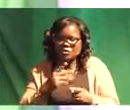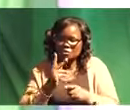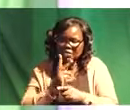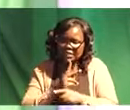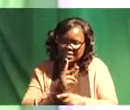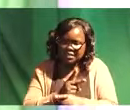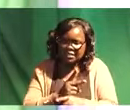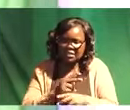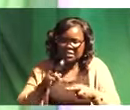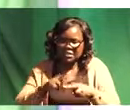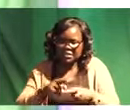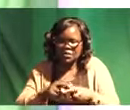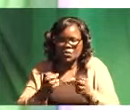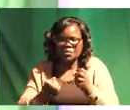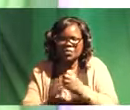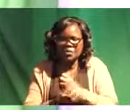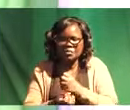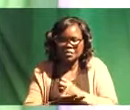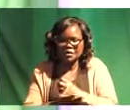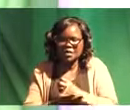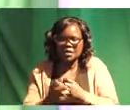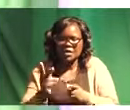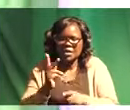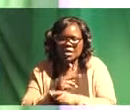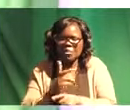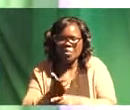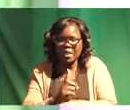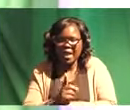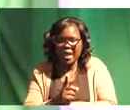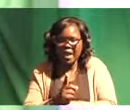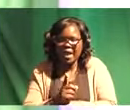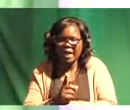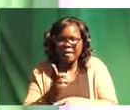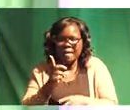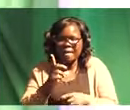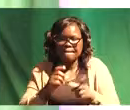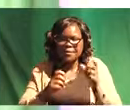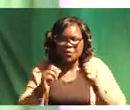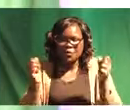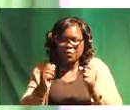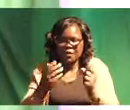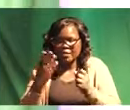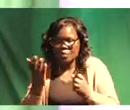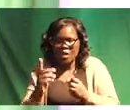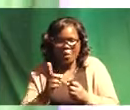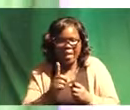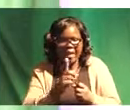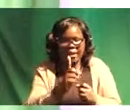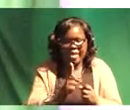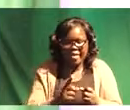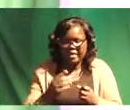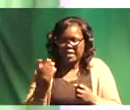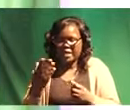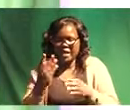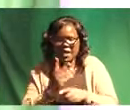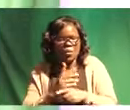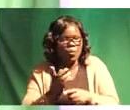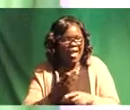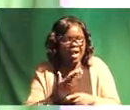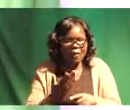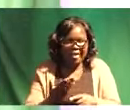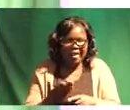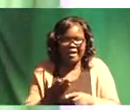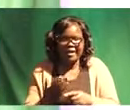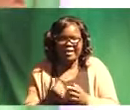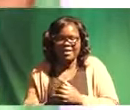chini mtueleze mtaweka wapi milk cooler hii, itawekwa wapi milk cooler hii, itawekwa